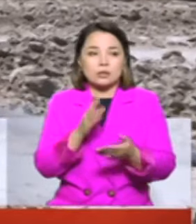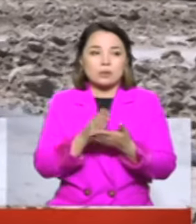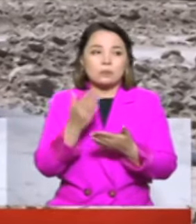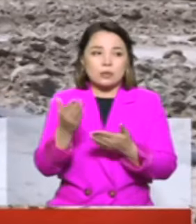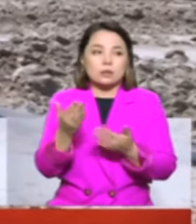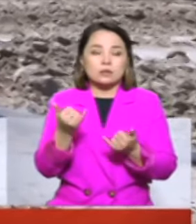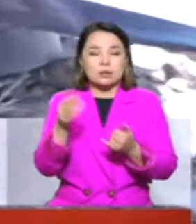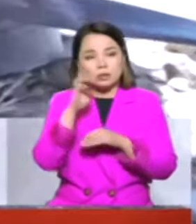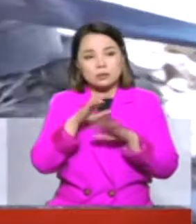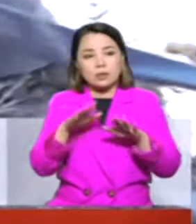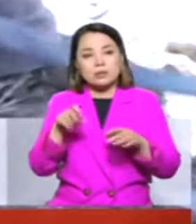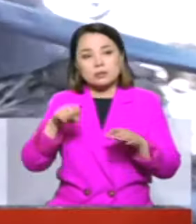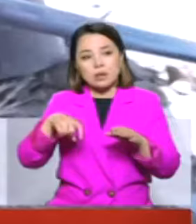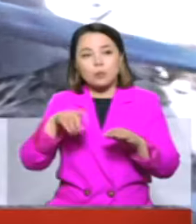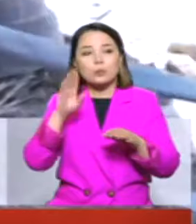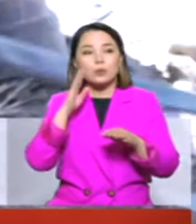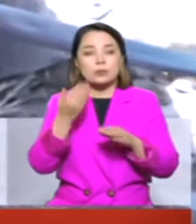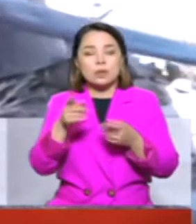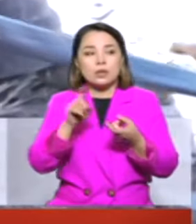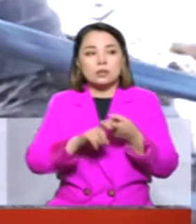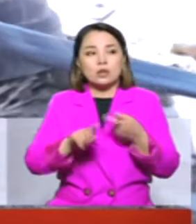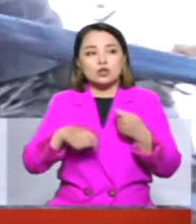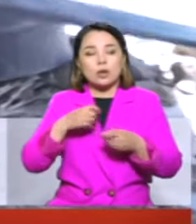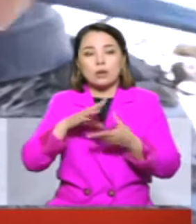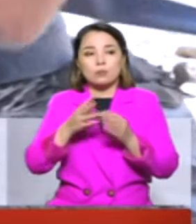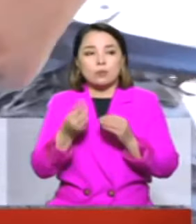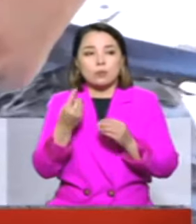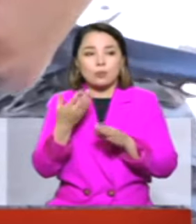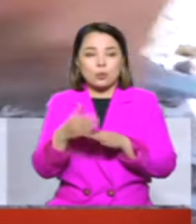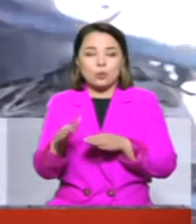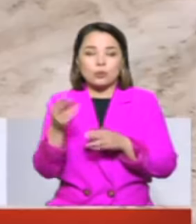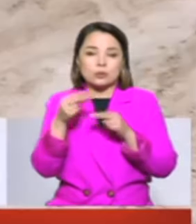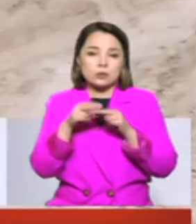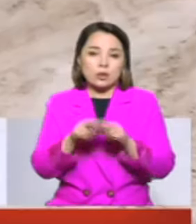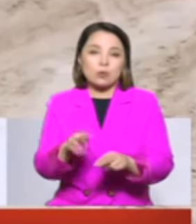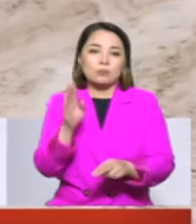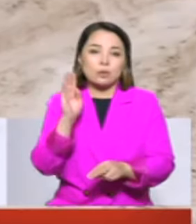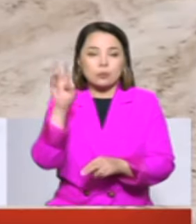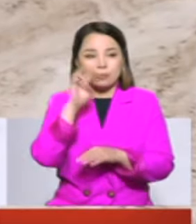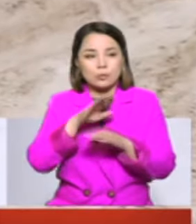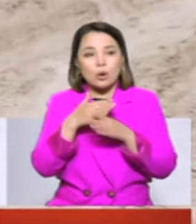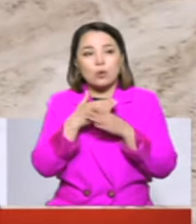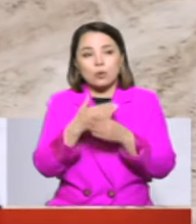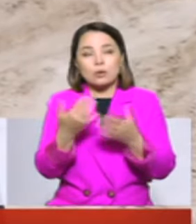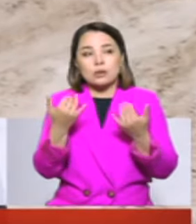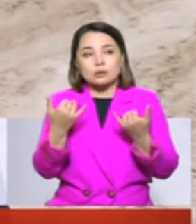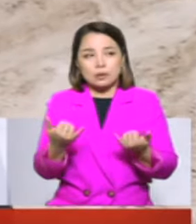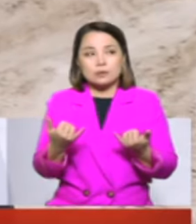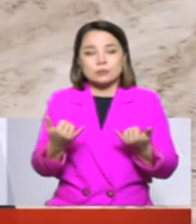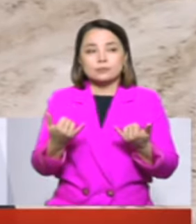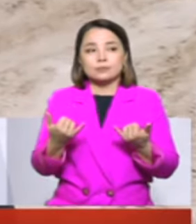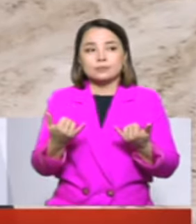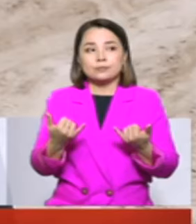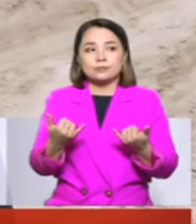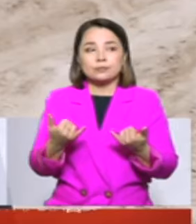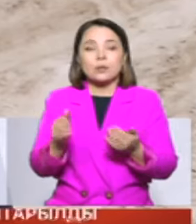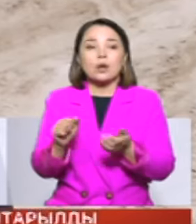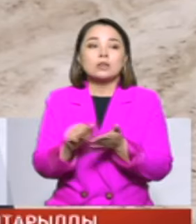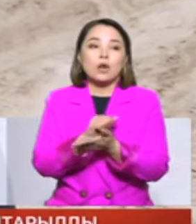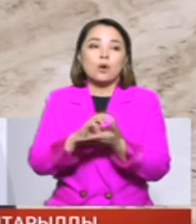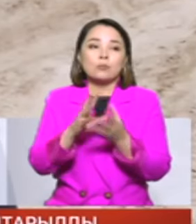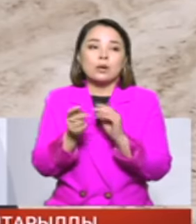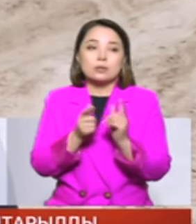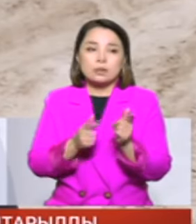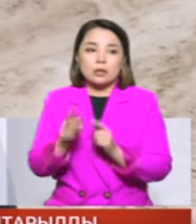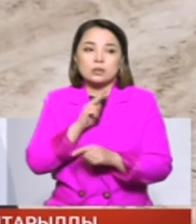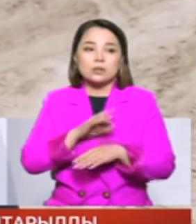Десе де елімізде тамшылатып суаруға кеткен шығындардың бір бөлігі субсидияланады. Мемлекеттің қолдауына қазір документтерін дайындап